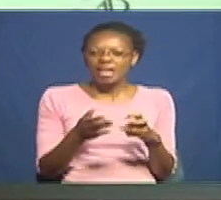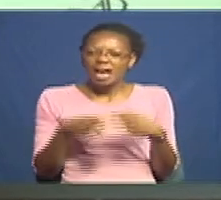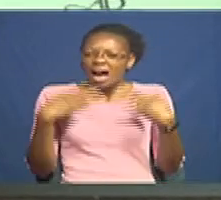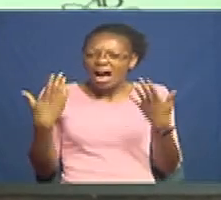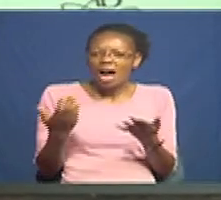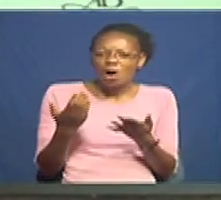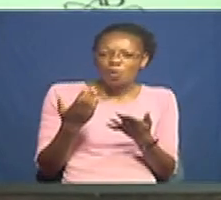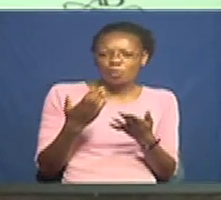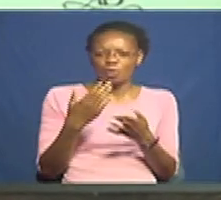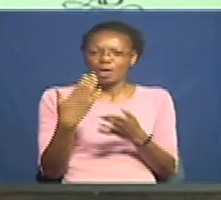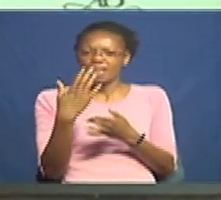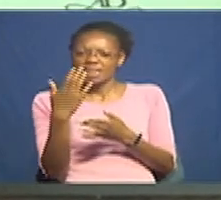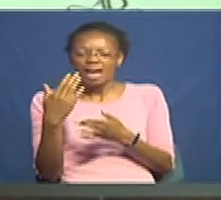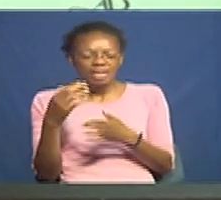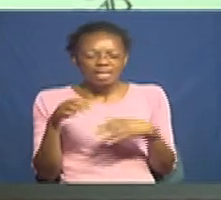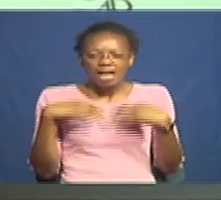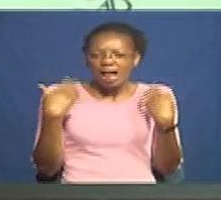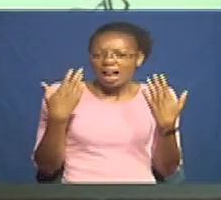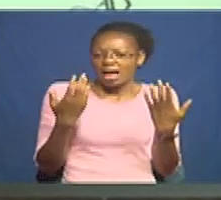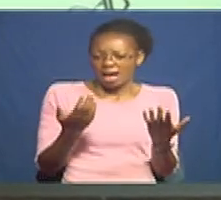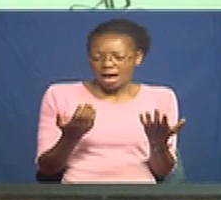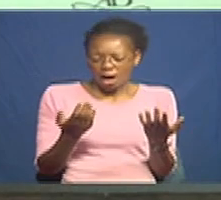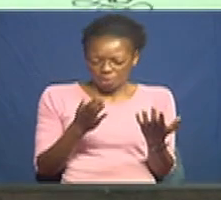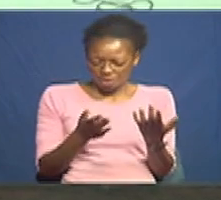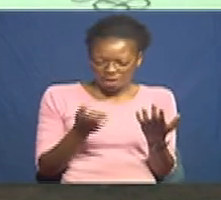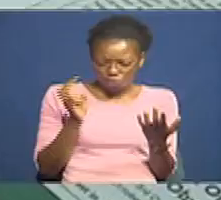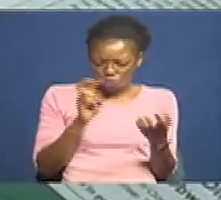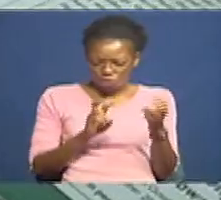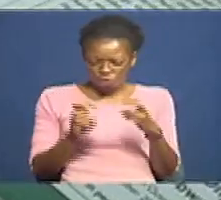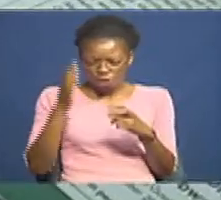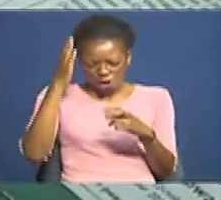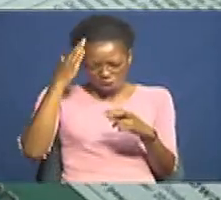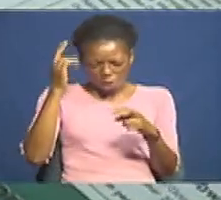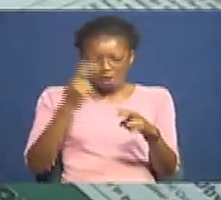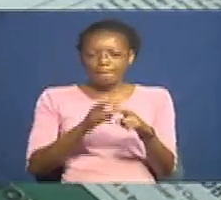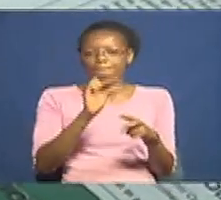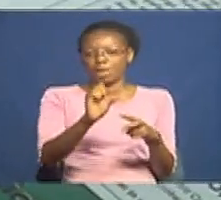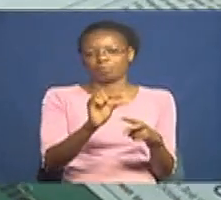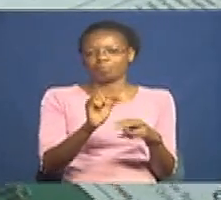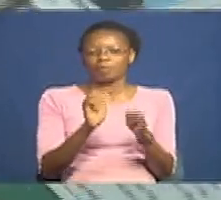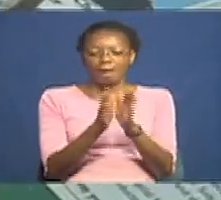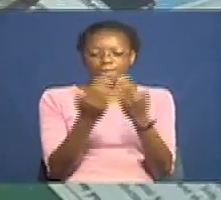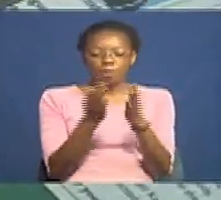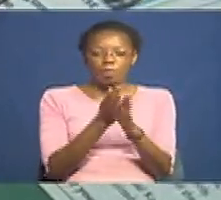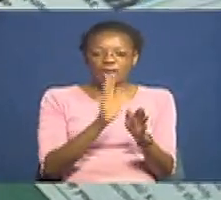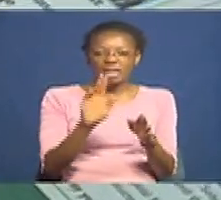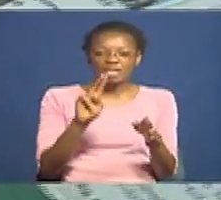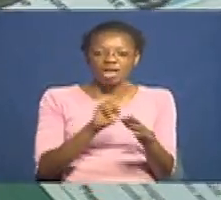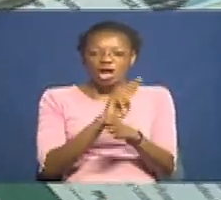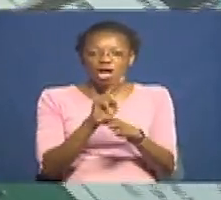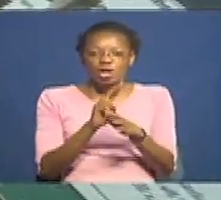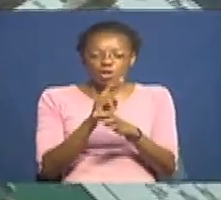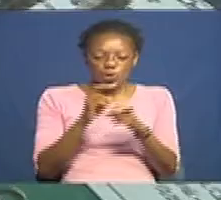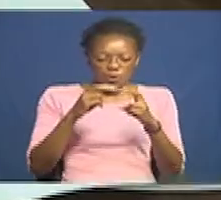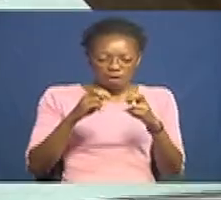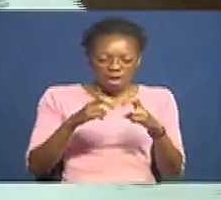hiki hakitumiwi na watafiti na wanasayansi wa Kenya pekee, bali ulimwengu pote ni hiki hiki. Kwa